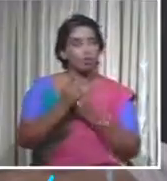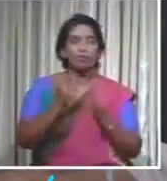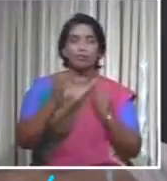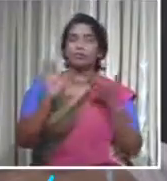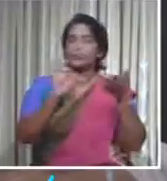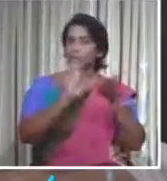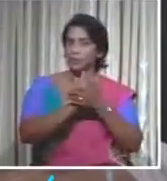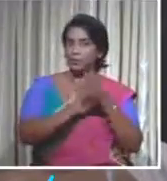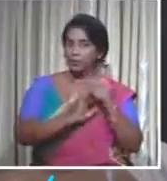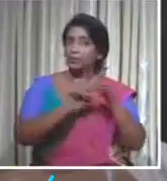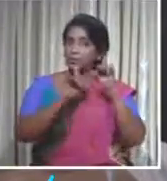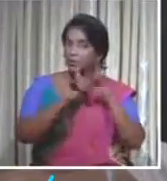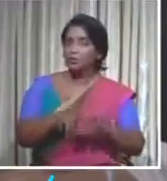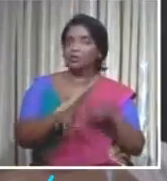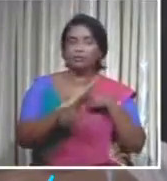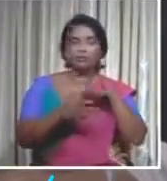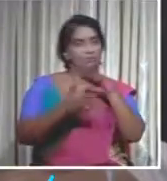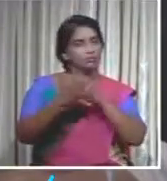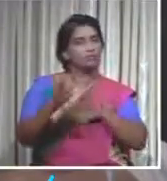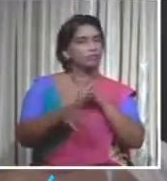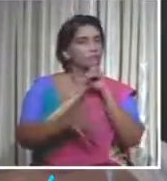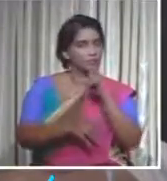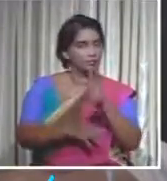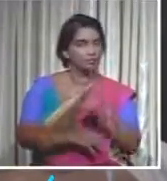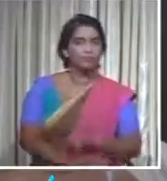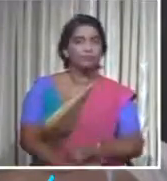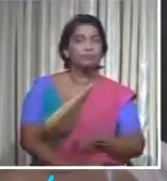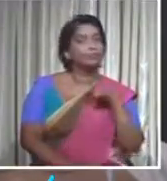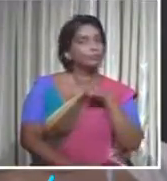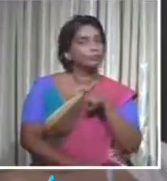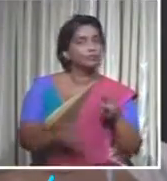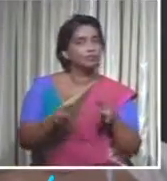बौद्धा आगे मुदलाव